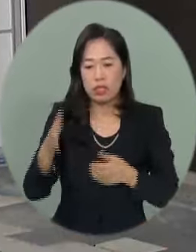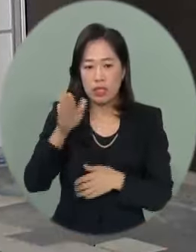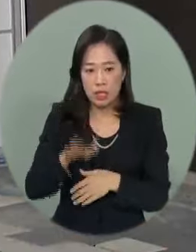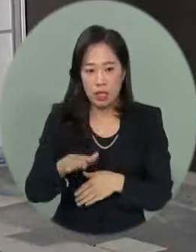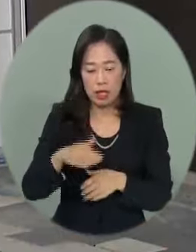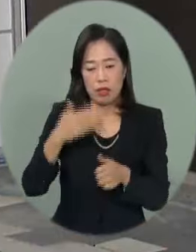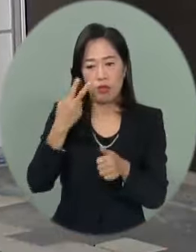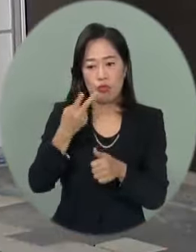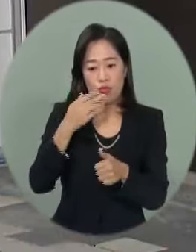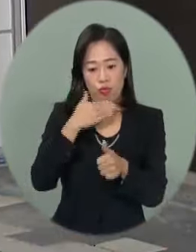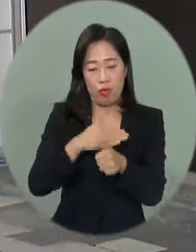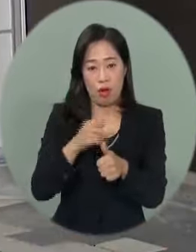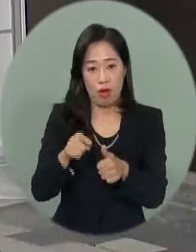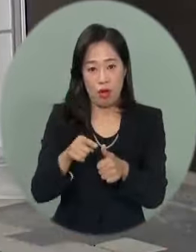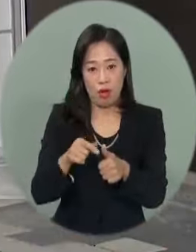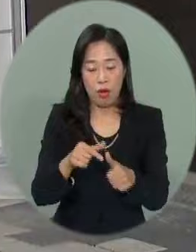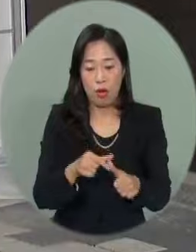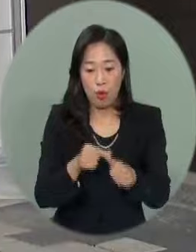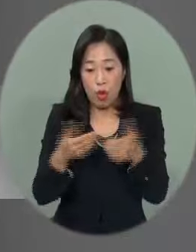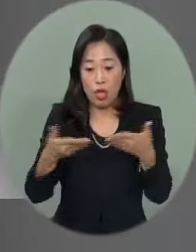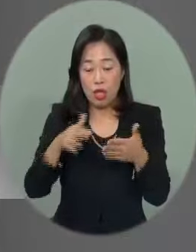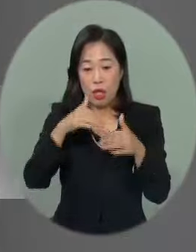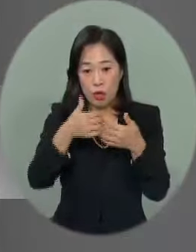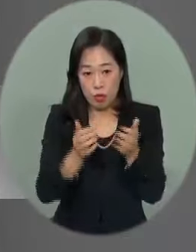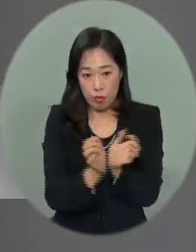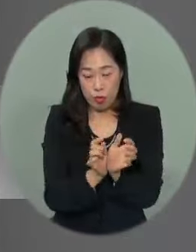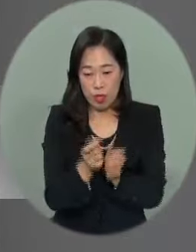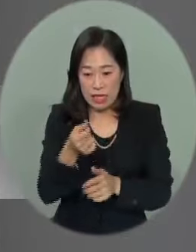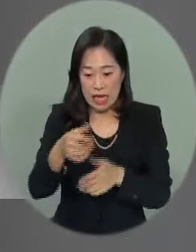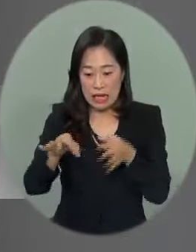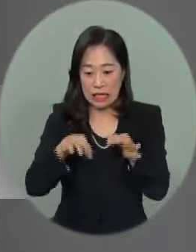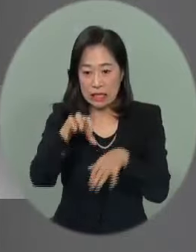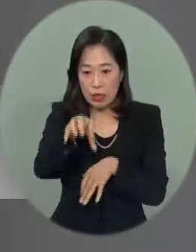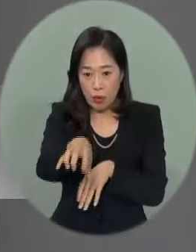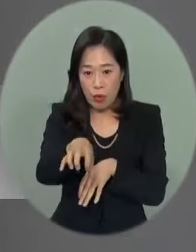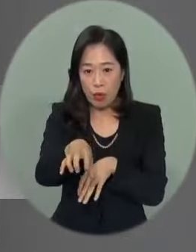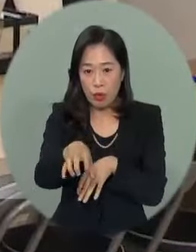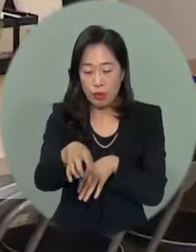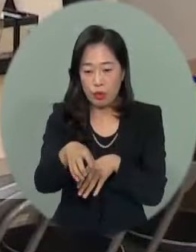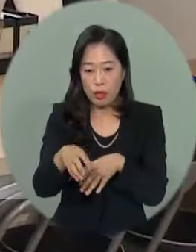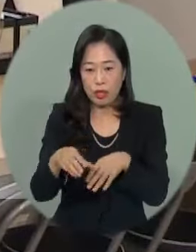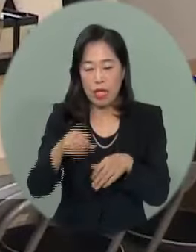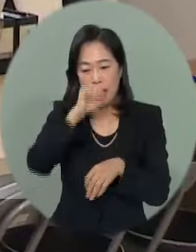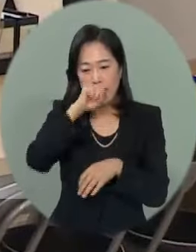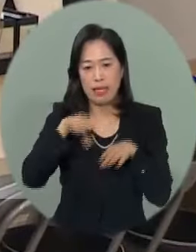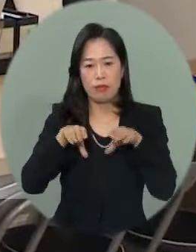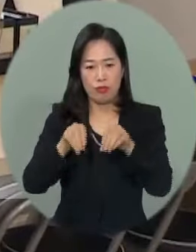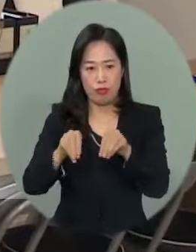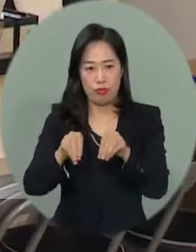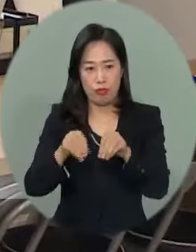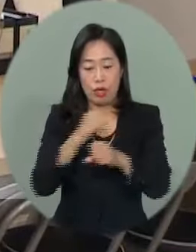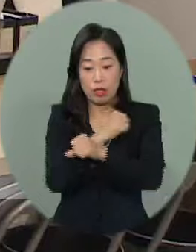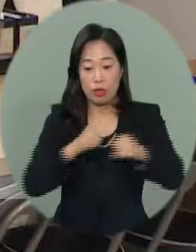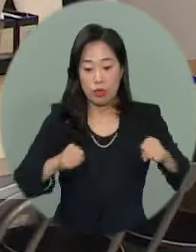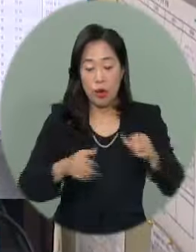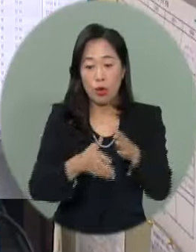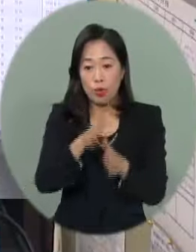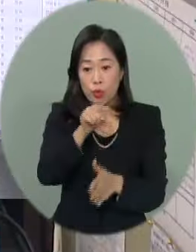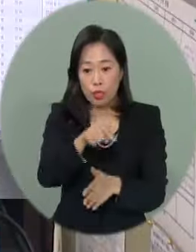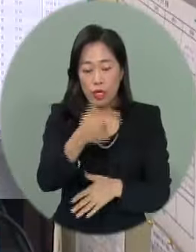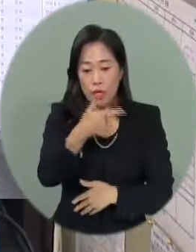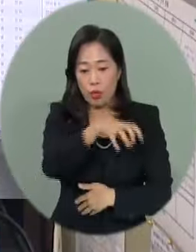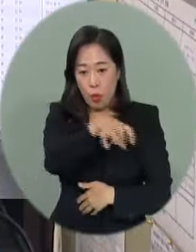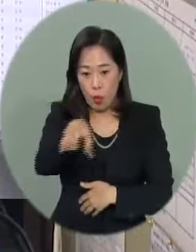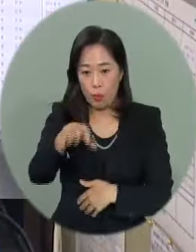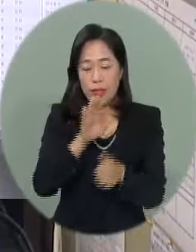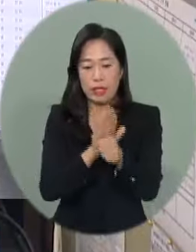사정이 이런데도 고용노동부는 계획대로 소지역센터 지원은 중단하는 대신 전국에서 광역도시에 위치한